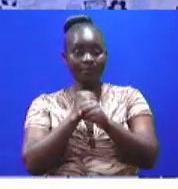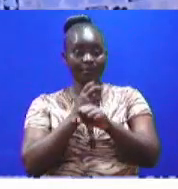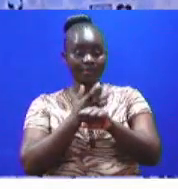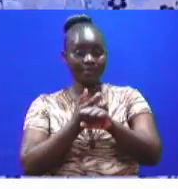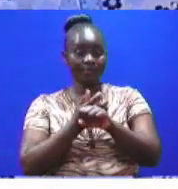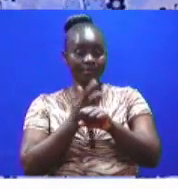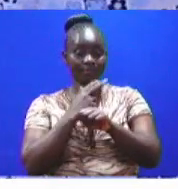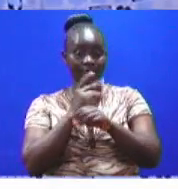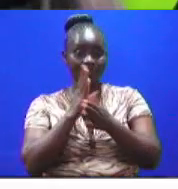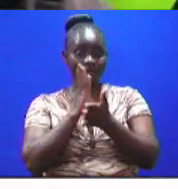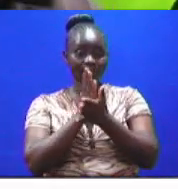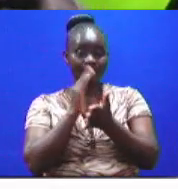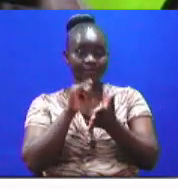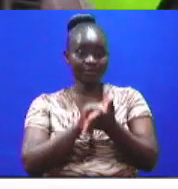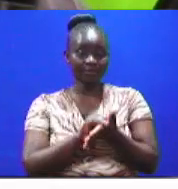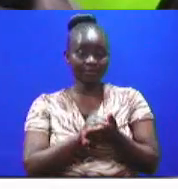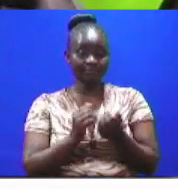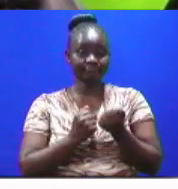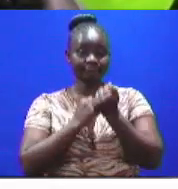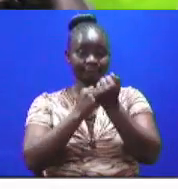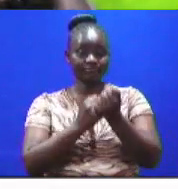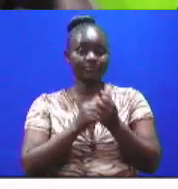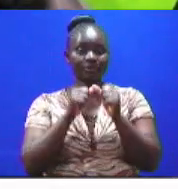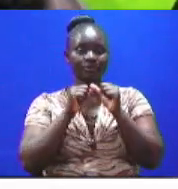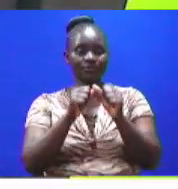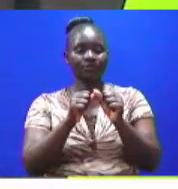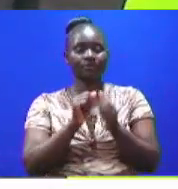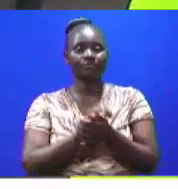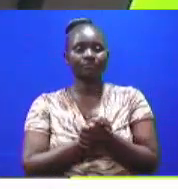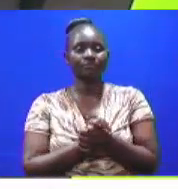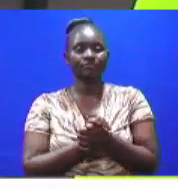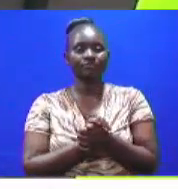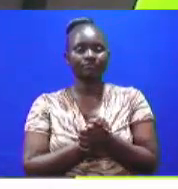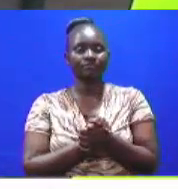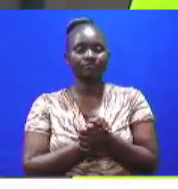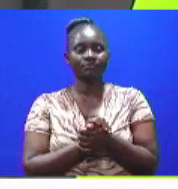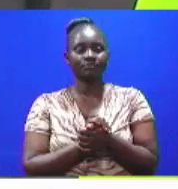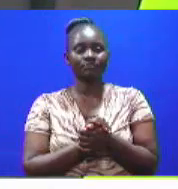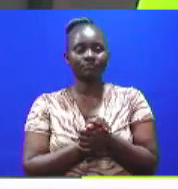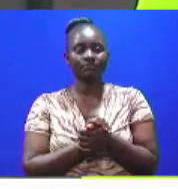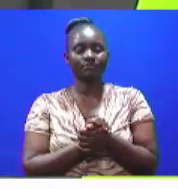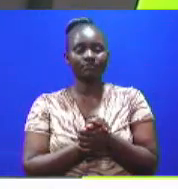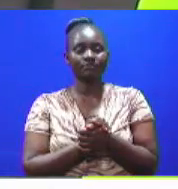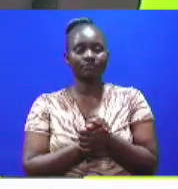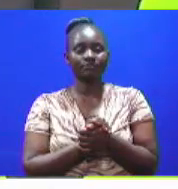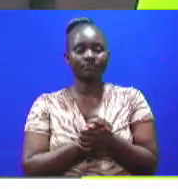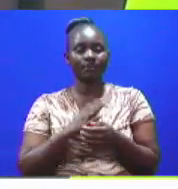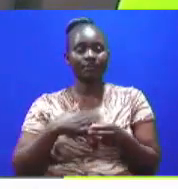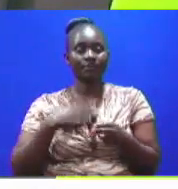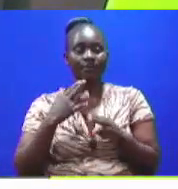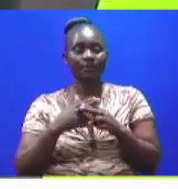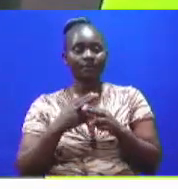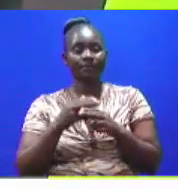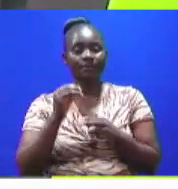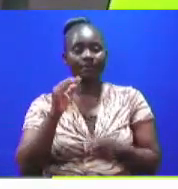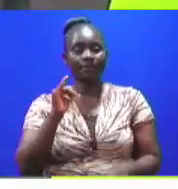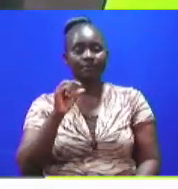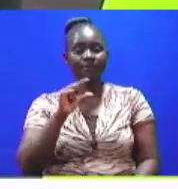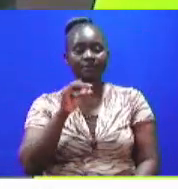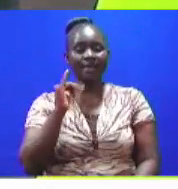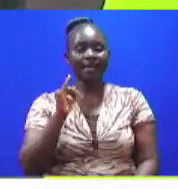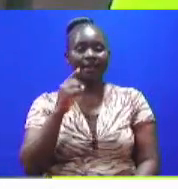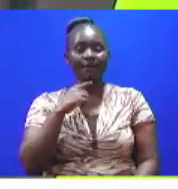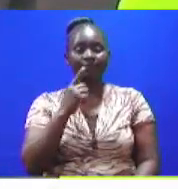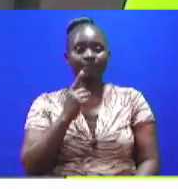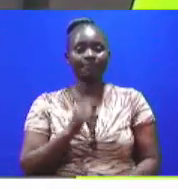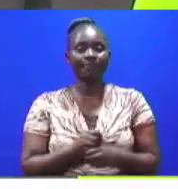ase bali eira yogo chikoba sira elio banyare kwe gendere lia. Ase malieta no yae kosmas. Umwe msio nyakwe wone.